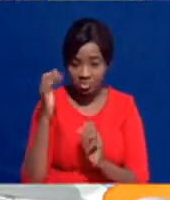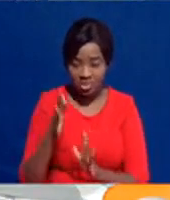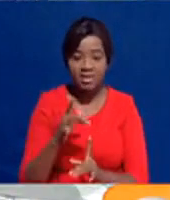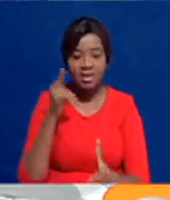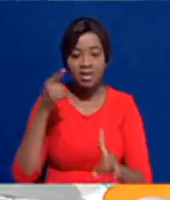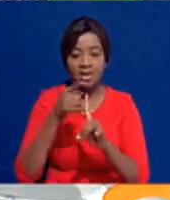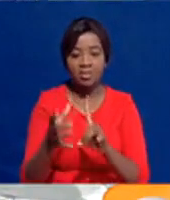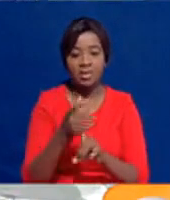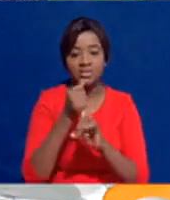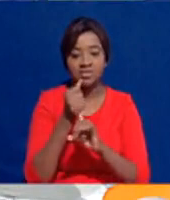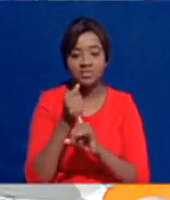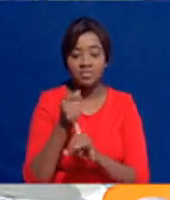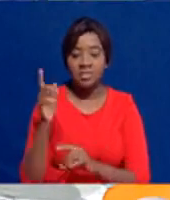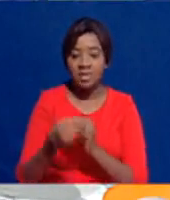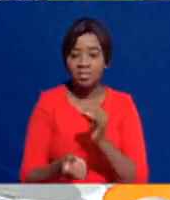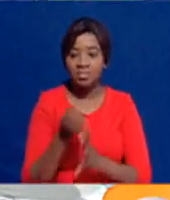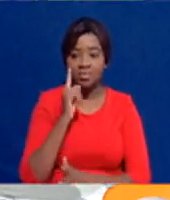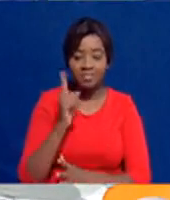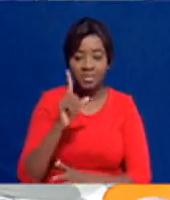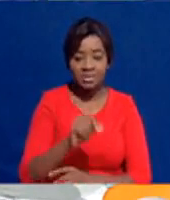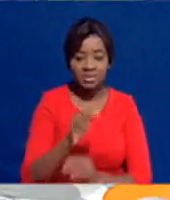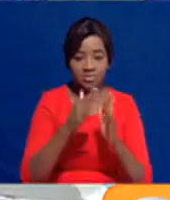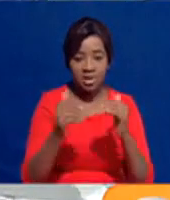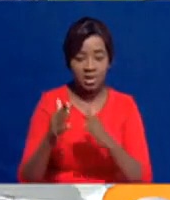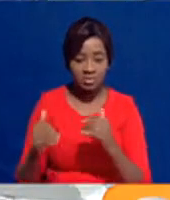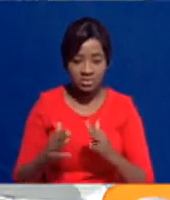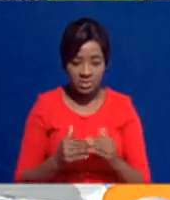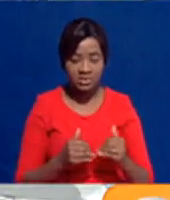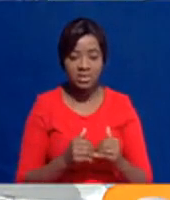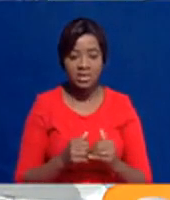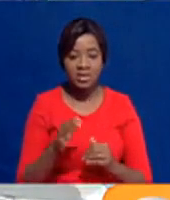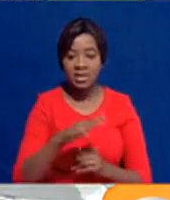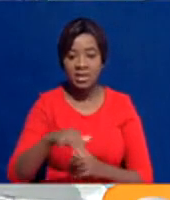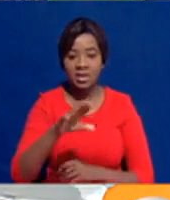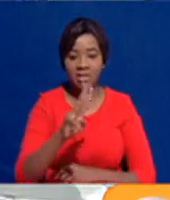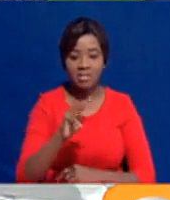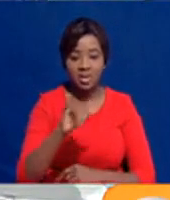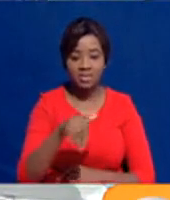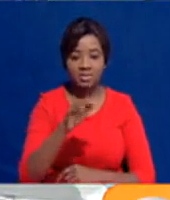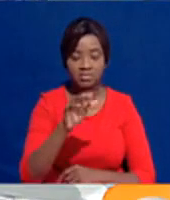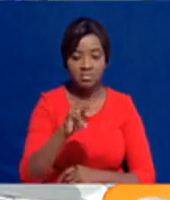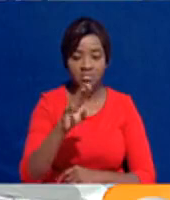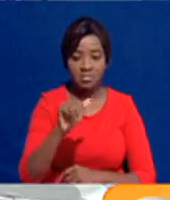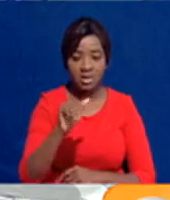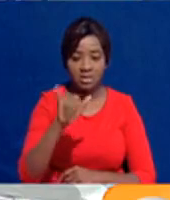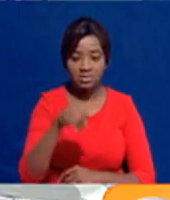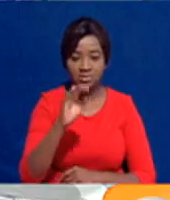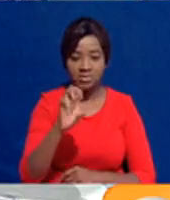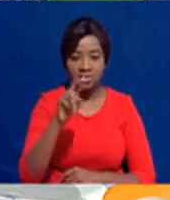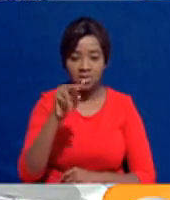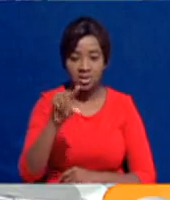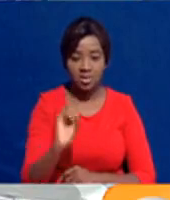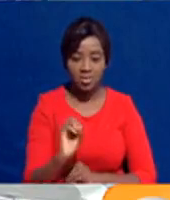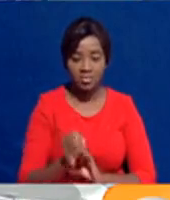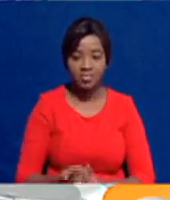ametoa wito huo alipozindua rasmi mradi wa ujenzi wa nyumba za bei nafuu katika eneo la majengo hapa Nairobi. Chemutai Goin